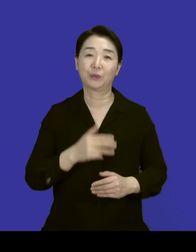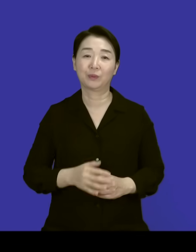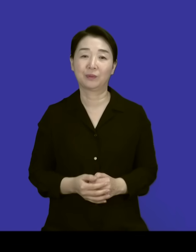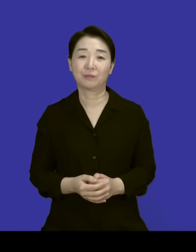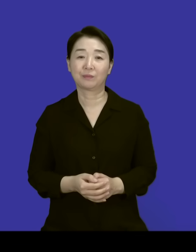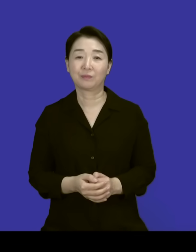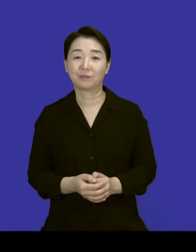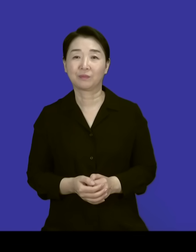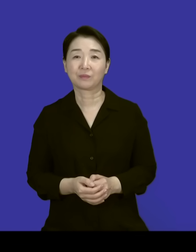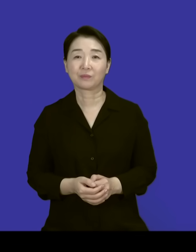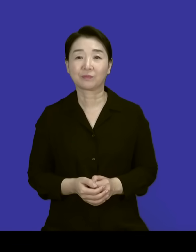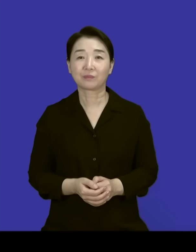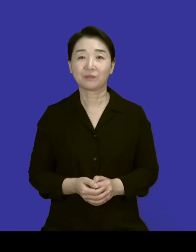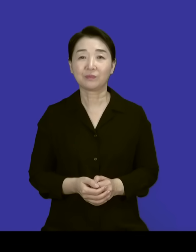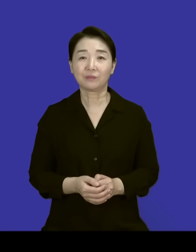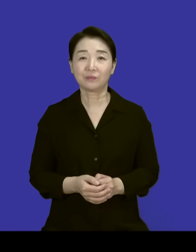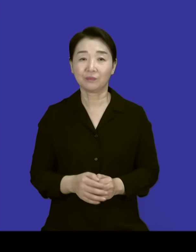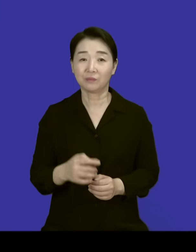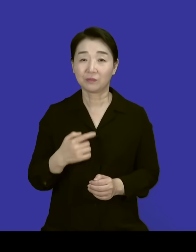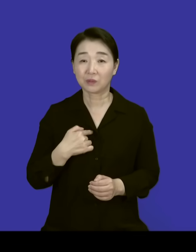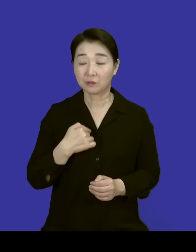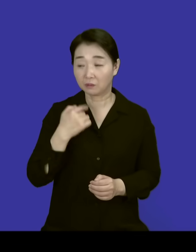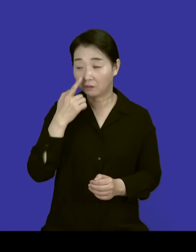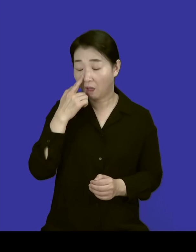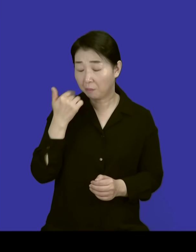근데 저는 그게 아버지는 그냥